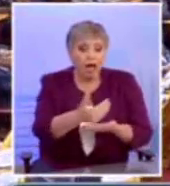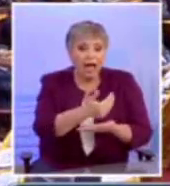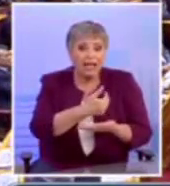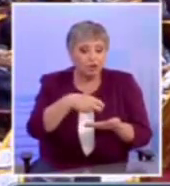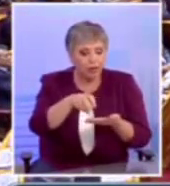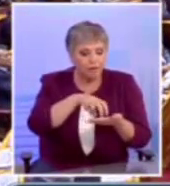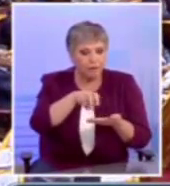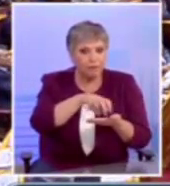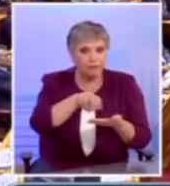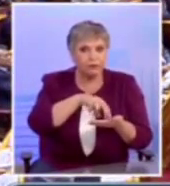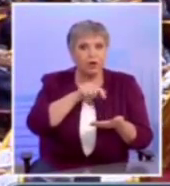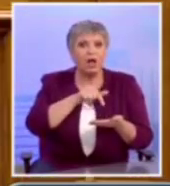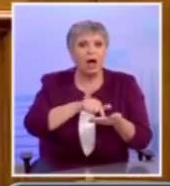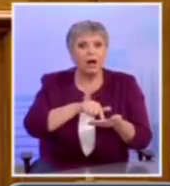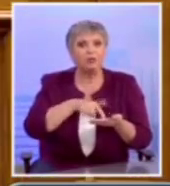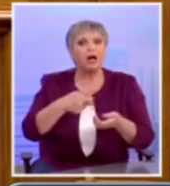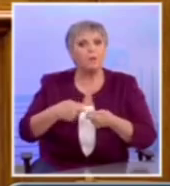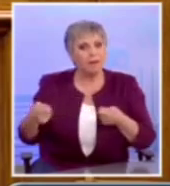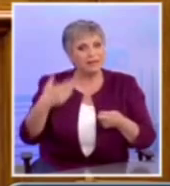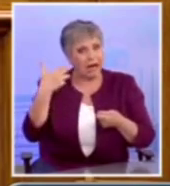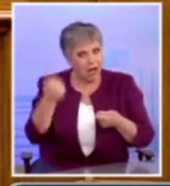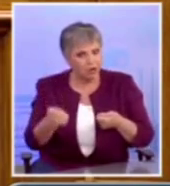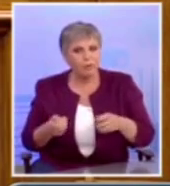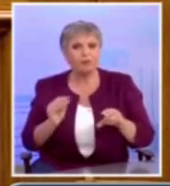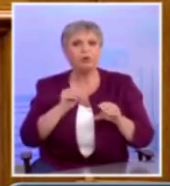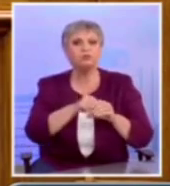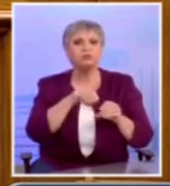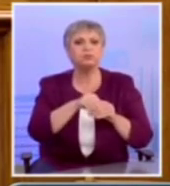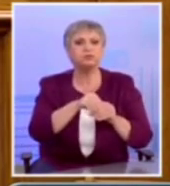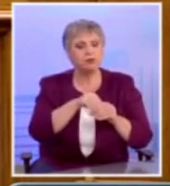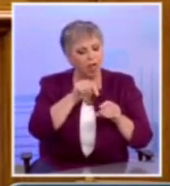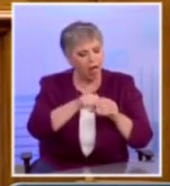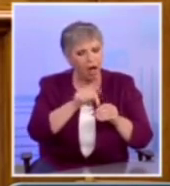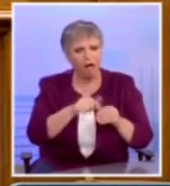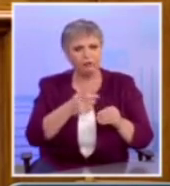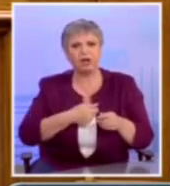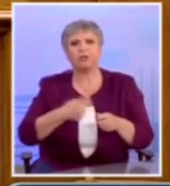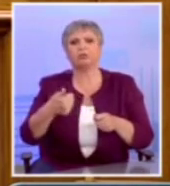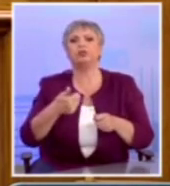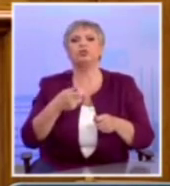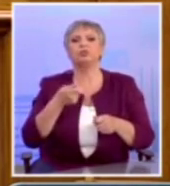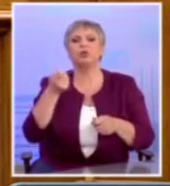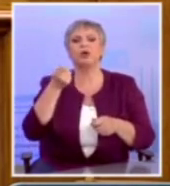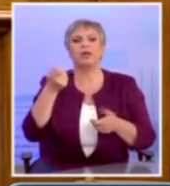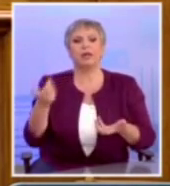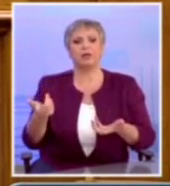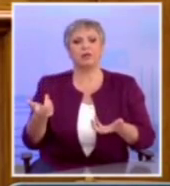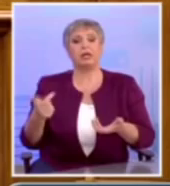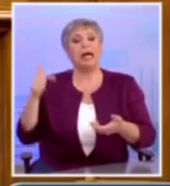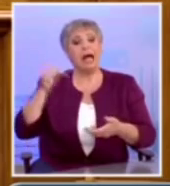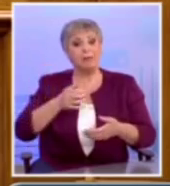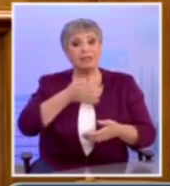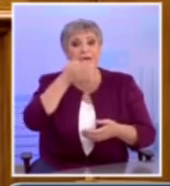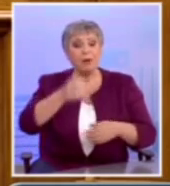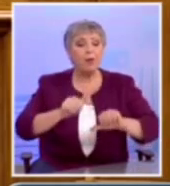τα μη παραμετρικά μέτρα. Και της λέω, αφού εμείς είχαμε κορώνα, τη φοροδιαφυγή και την